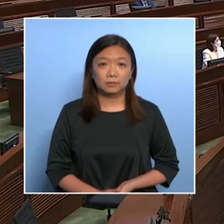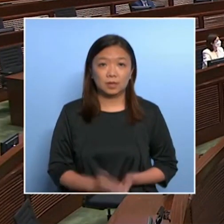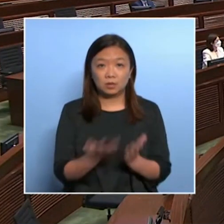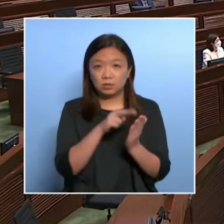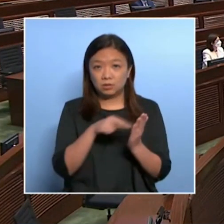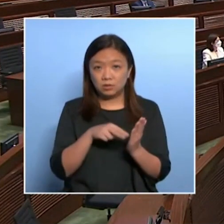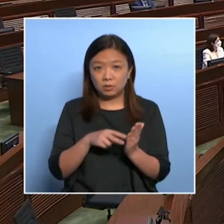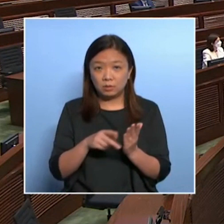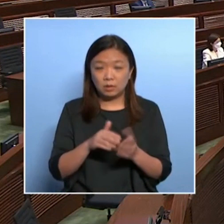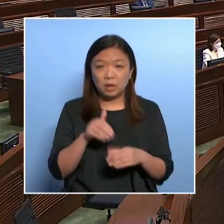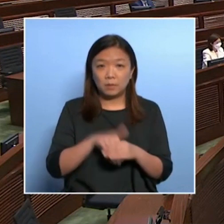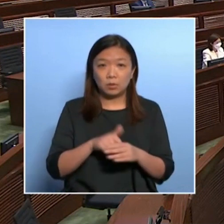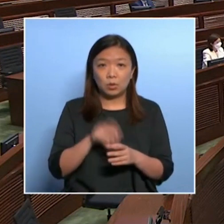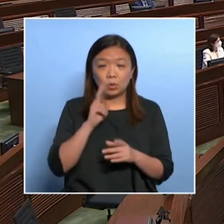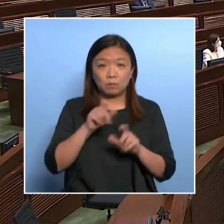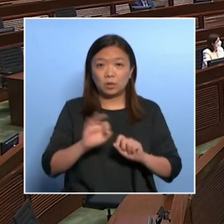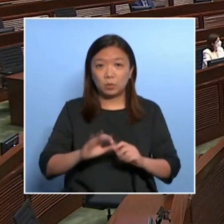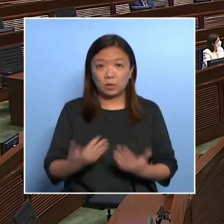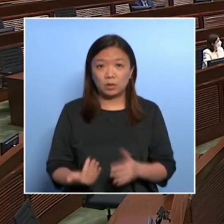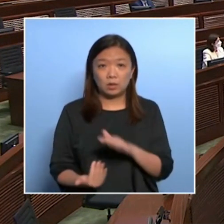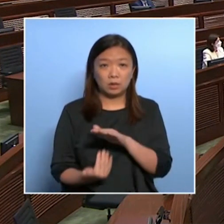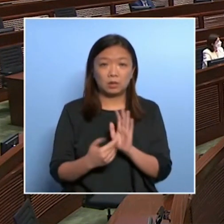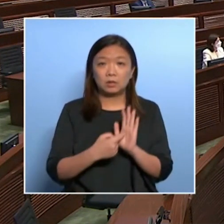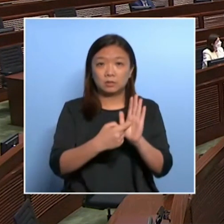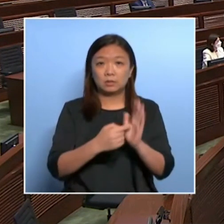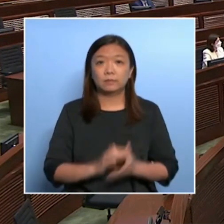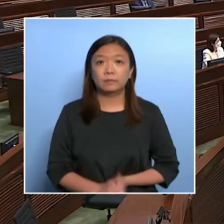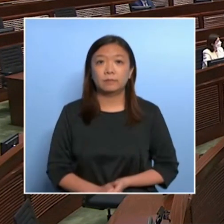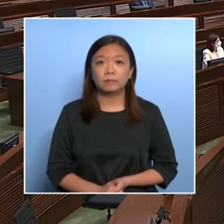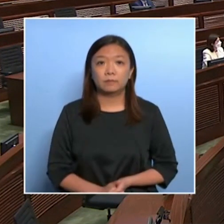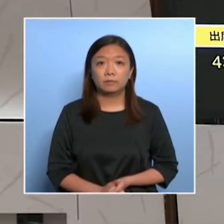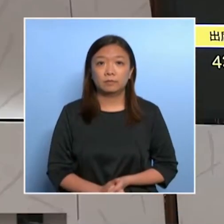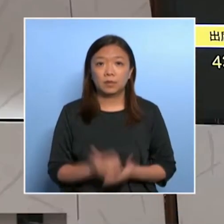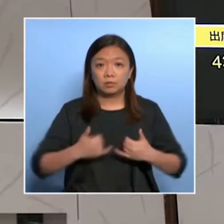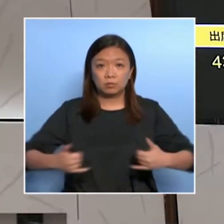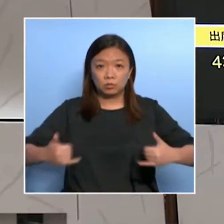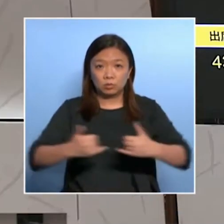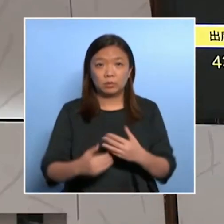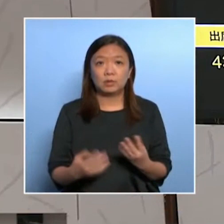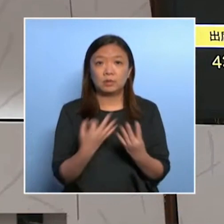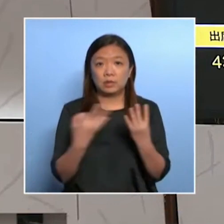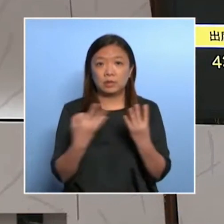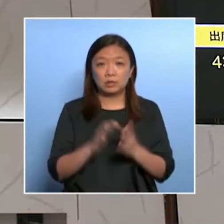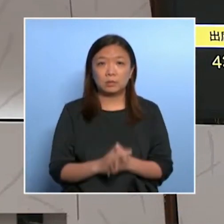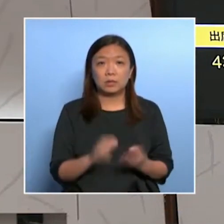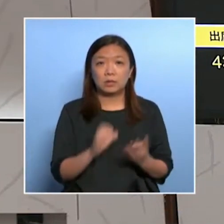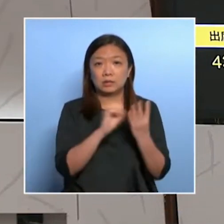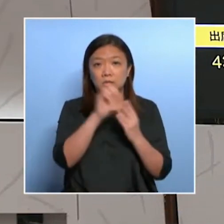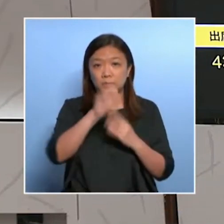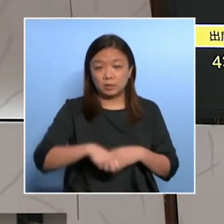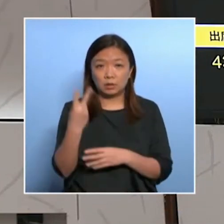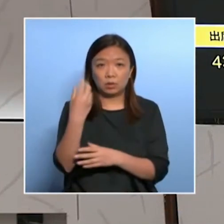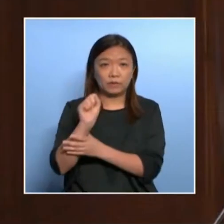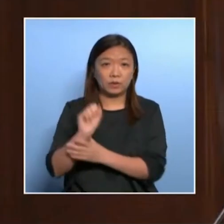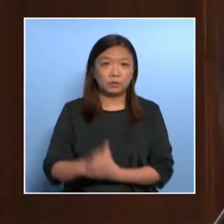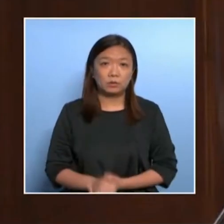請核對所作的表決。如果沒有問題，現在停止表決，顯示結果。出席的43位，有40位贊成，2位